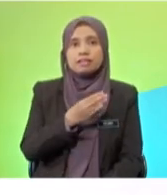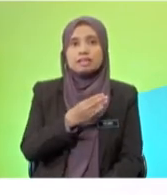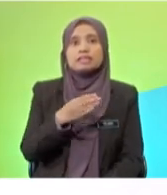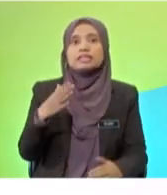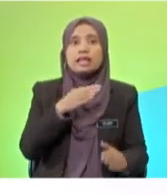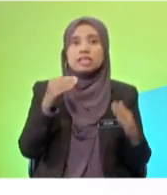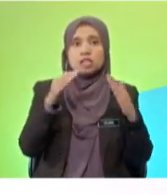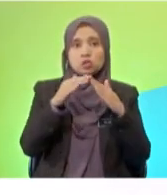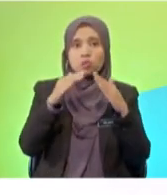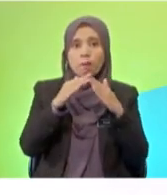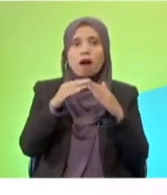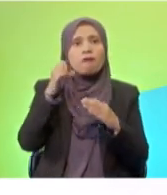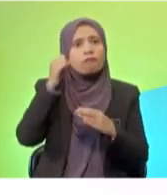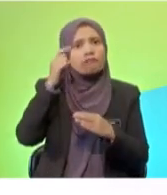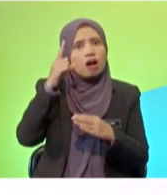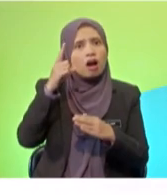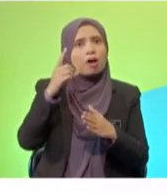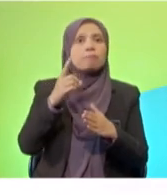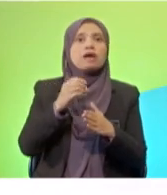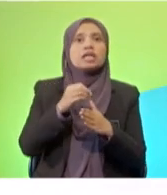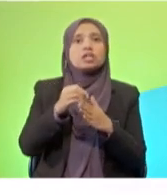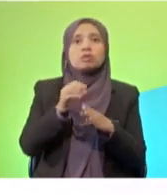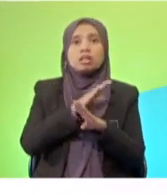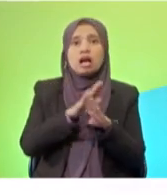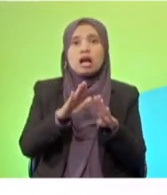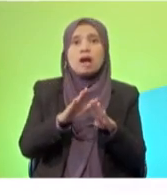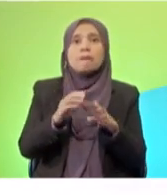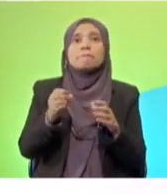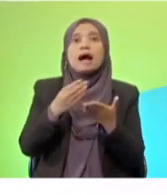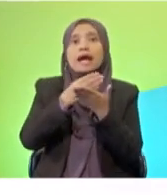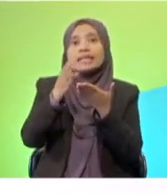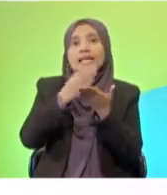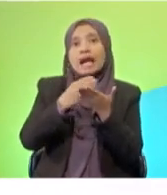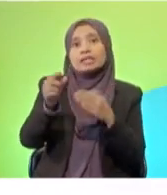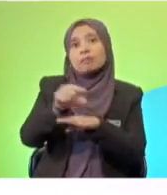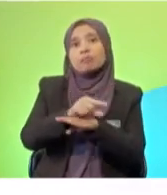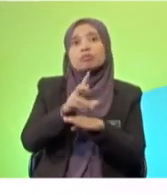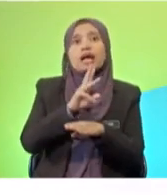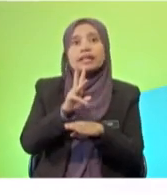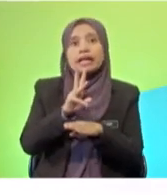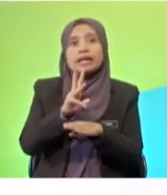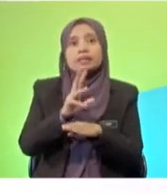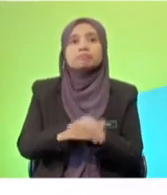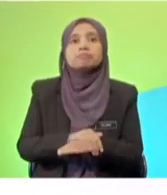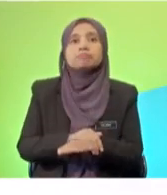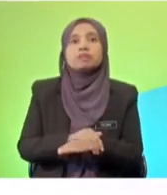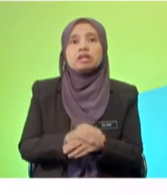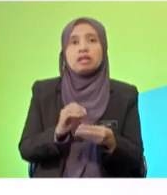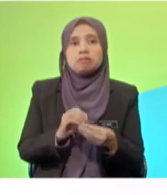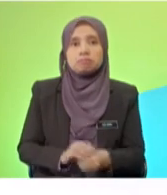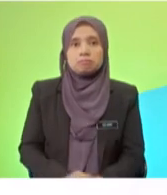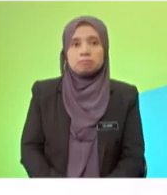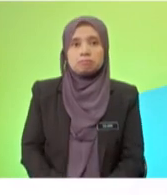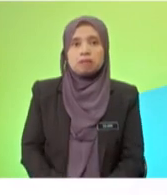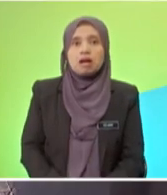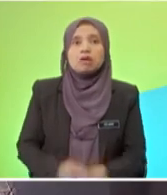paham atau tidak bahagia penggunaan air tadi cuman bisa ada guna air dia paham tidak Baiklah